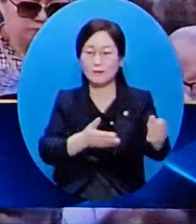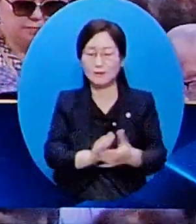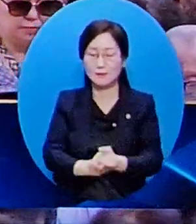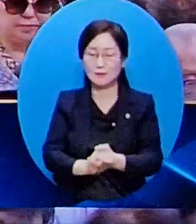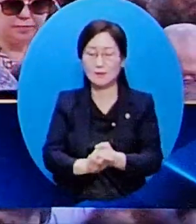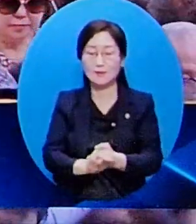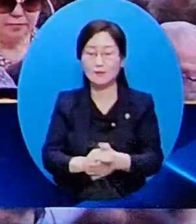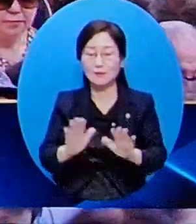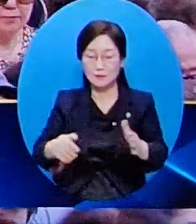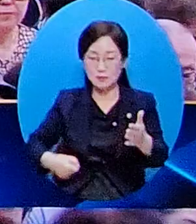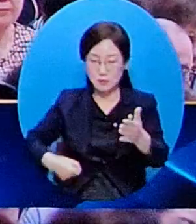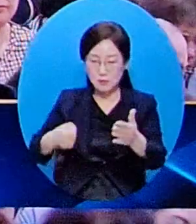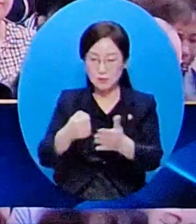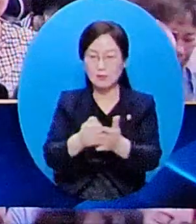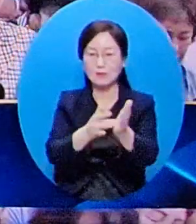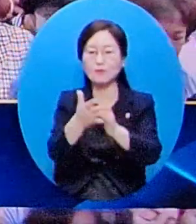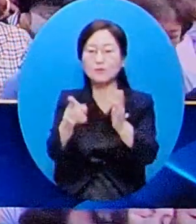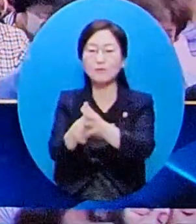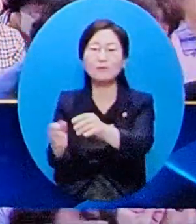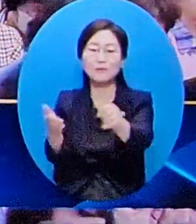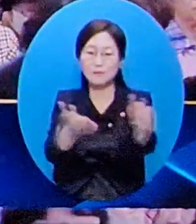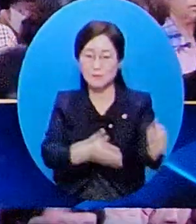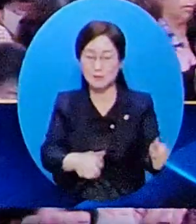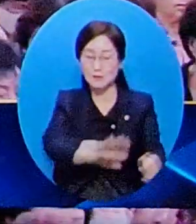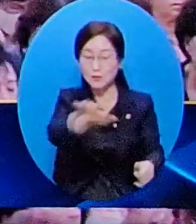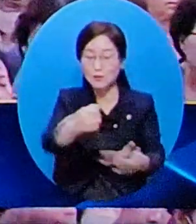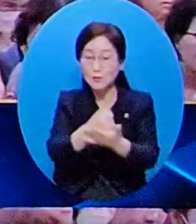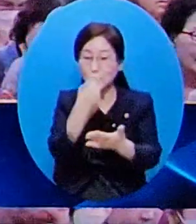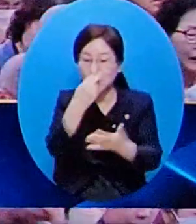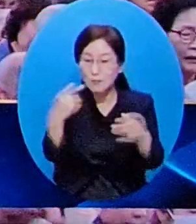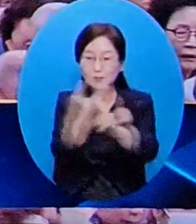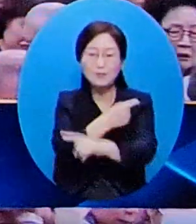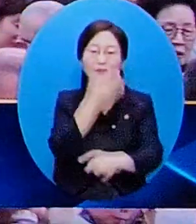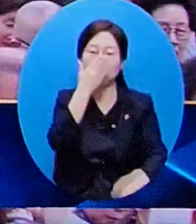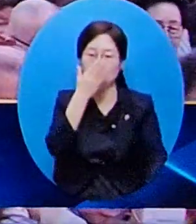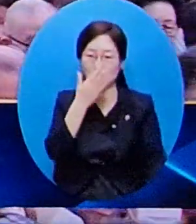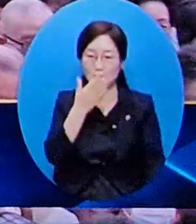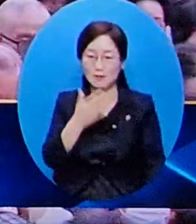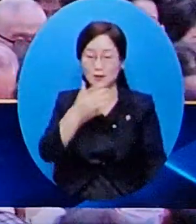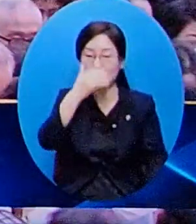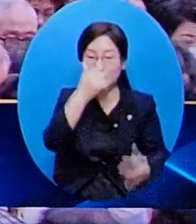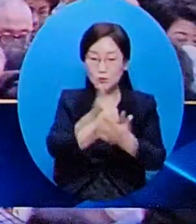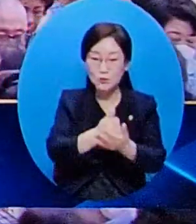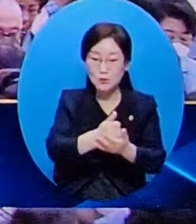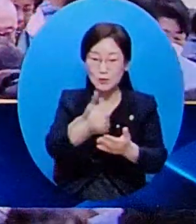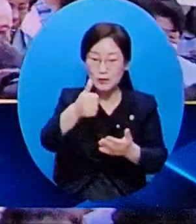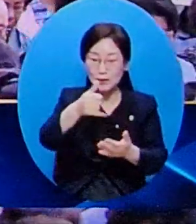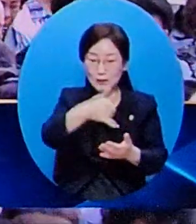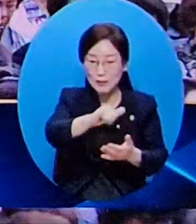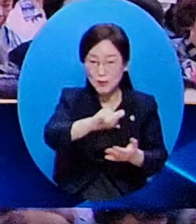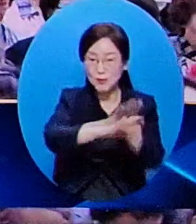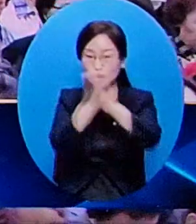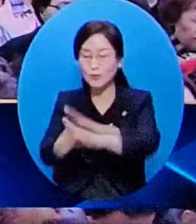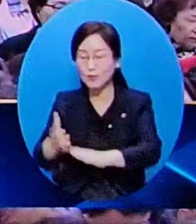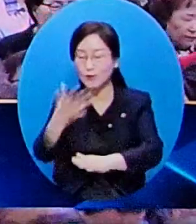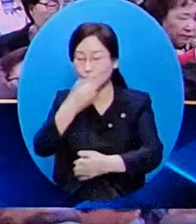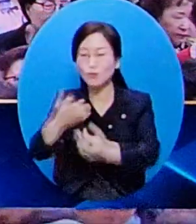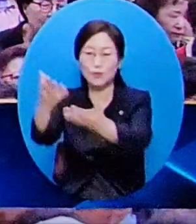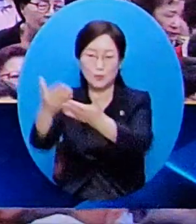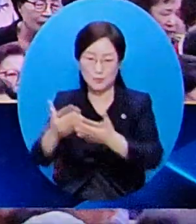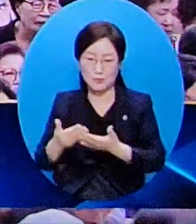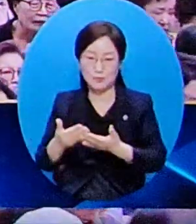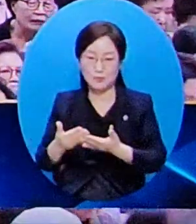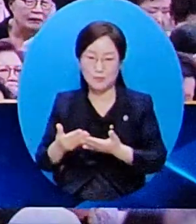일어나서 결단하시고 예수를 영접하십시오. 여러분의 운명이 바뀌어지는 시간입니다. 죄자 내에서 하나님의 축복된 자녀로